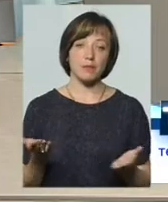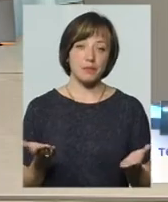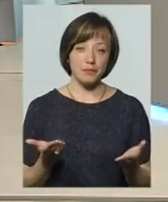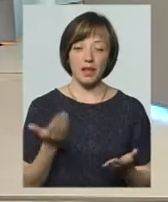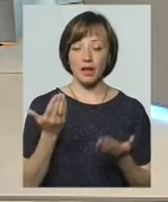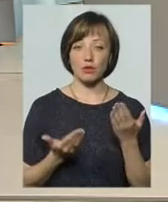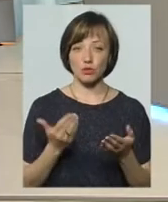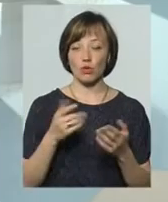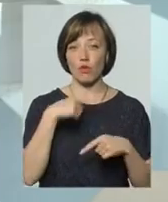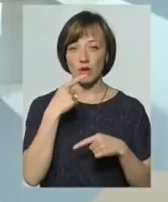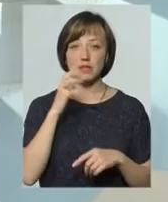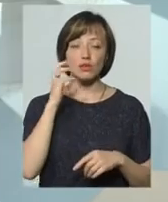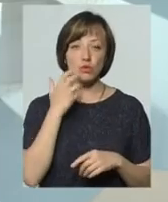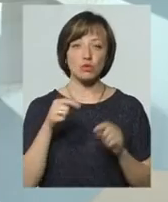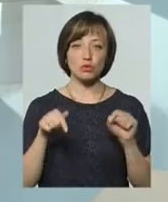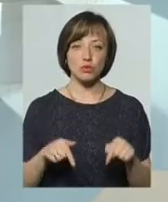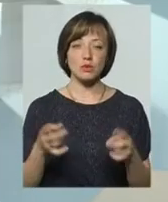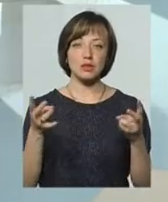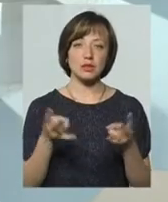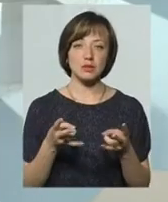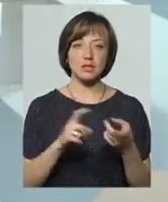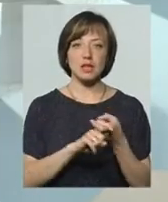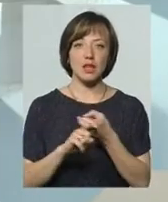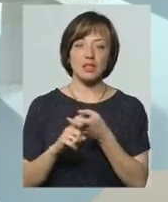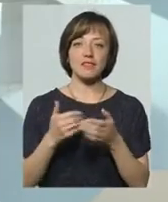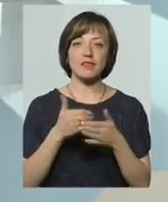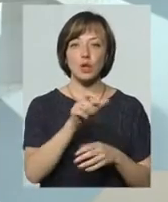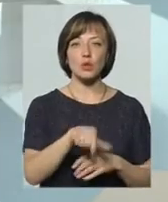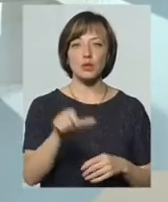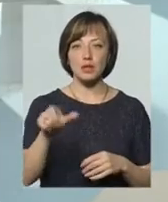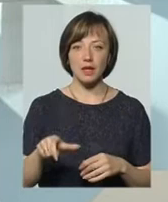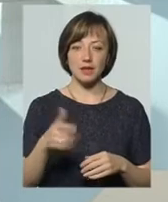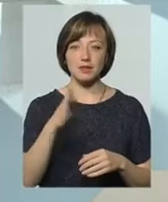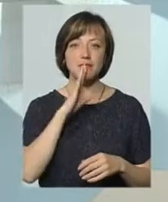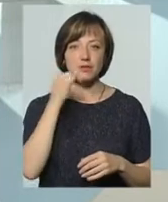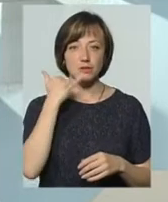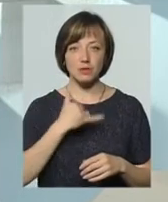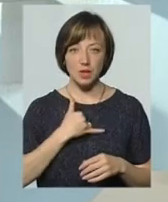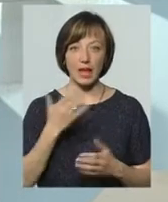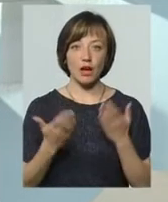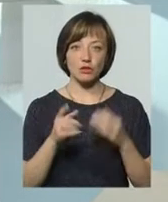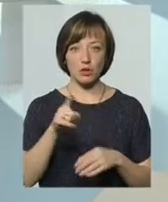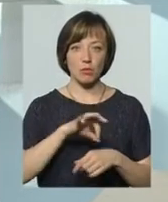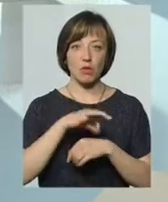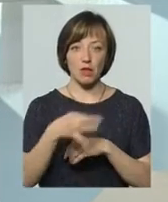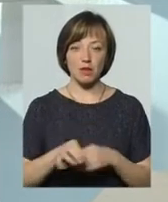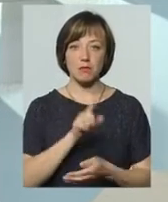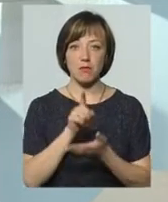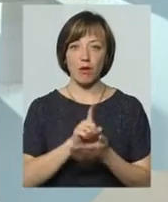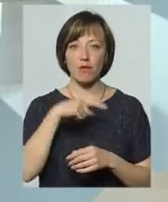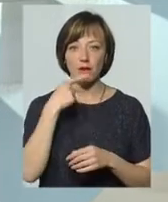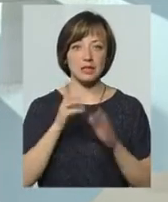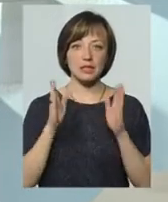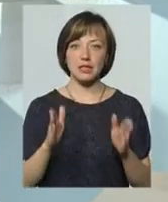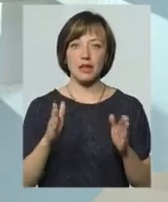то я думаю, що тут залежить від саме таких людей, як наша пані, яка додзвонилася. Тобто, якщо їй болить, то вона має про це говорити не